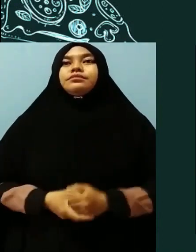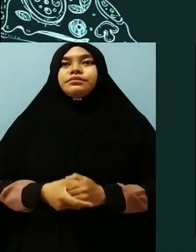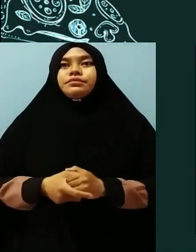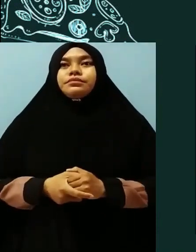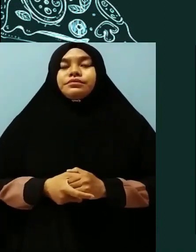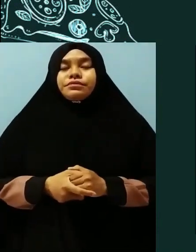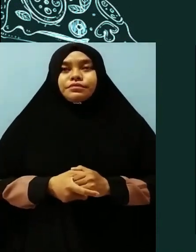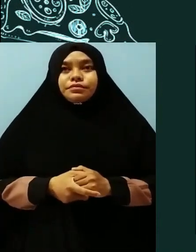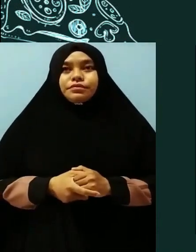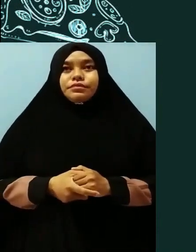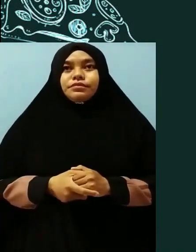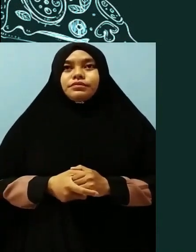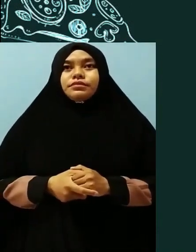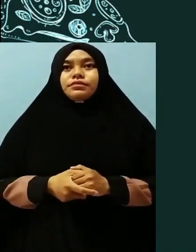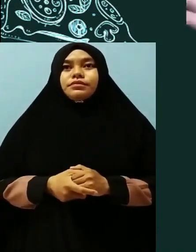Amin.